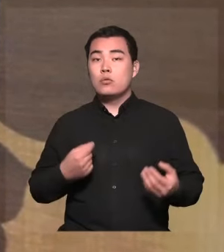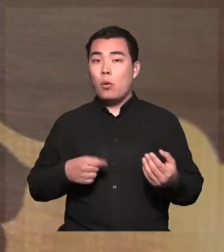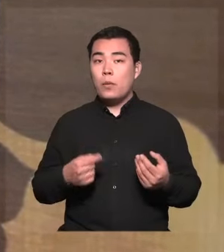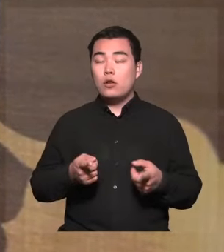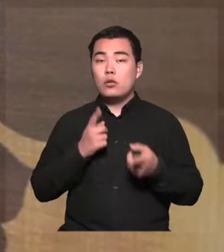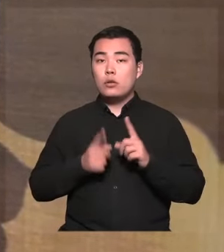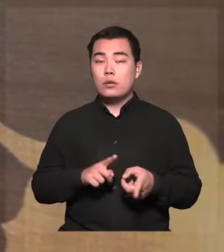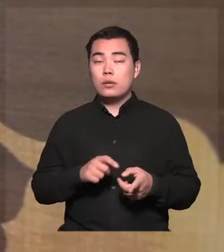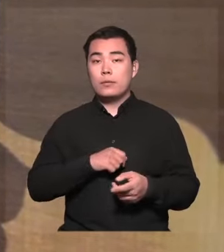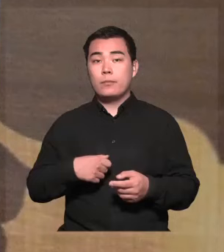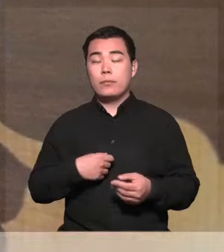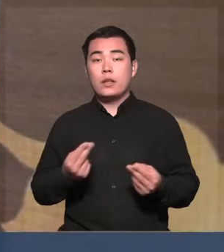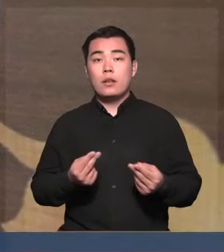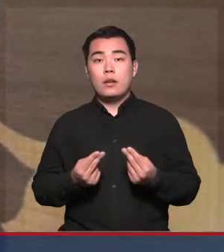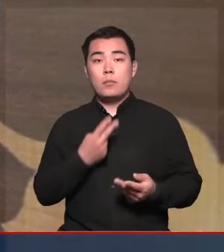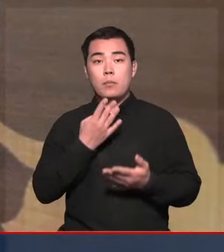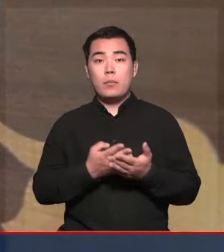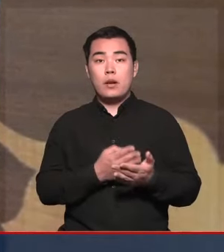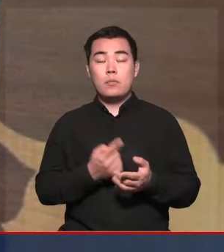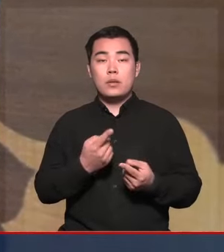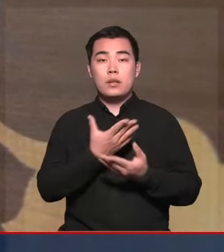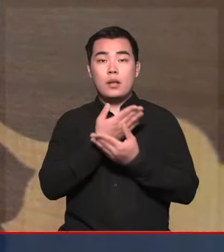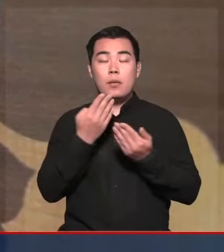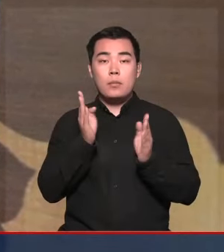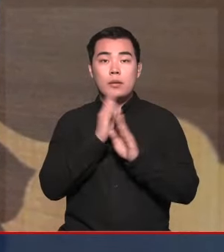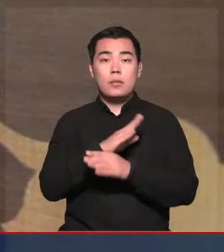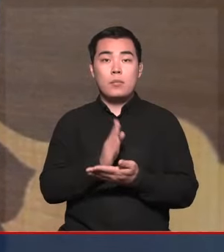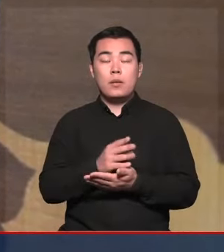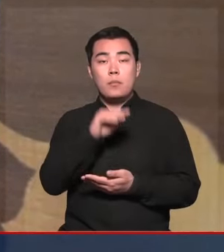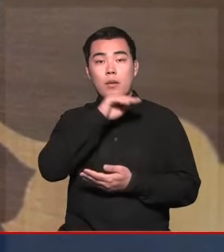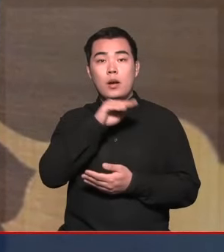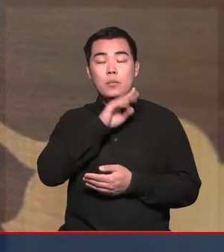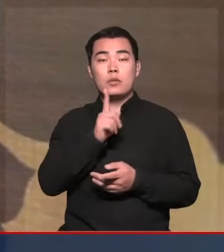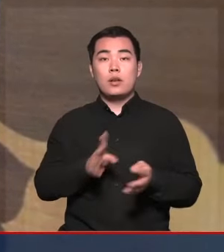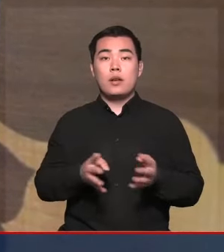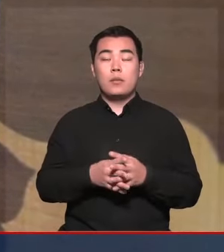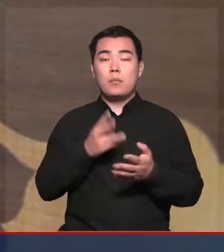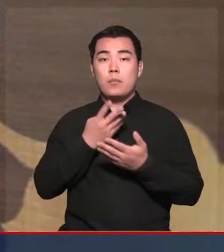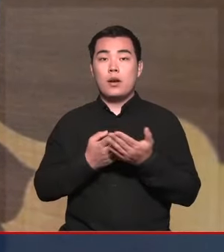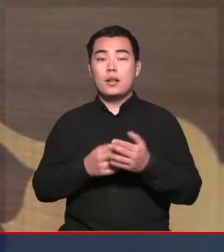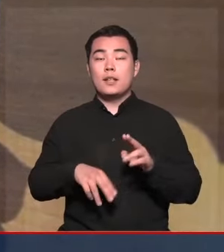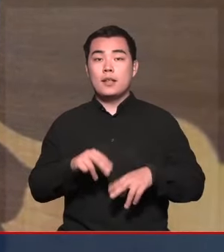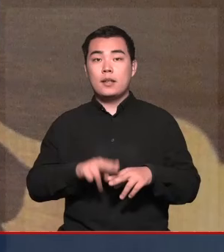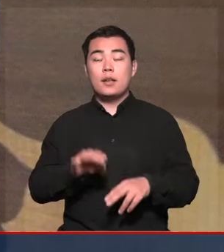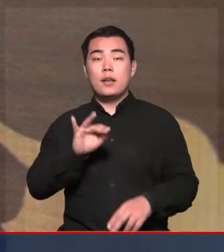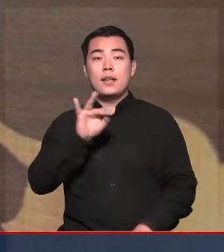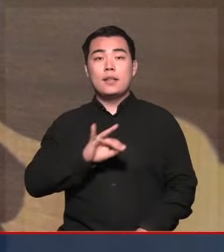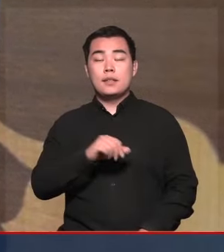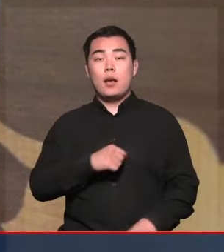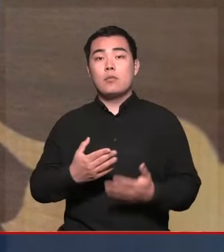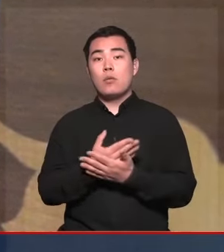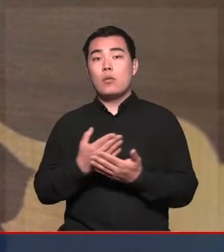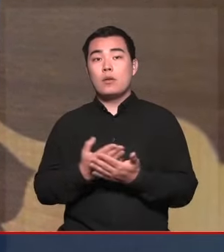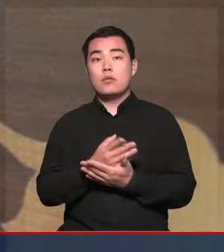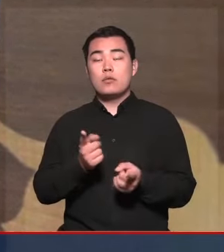Домбыраны ұлттық аспап деп ұлықтаған мен бір нәрсені ұмыт қалдырып келеміз. Мамандар қос шектің құрылысы мен шежіресі жайында ақпарат